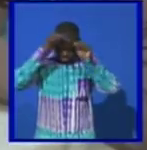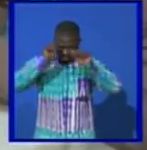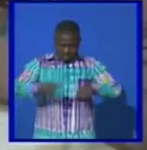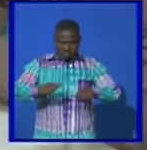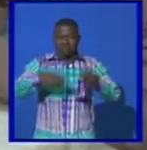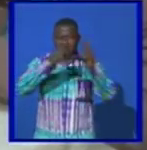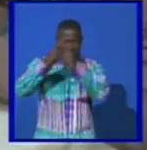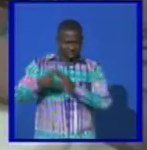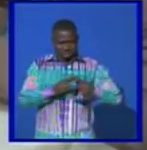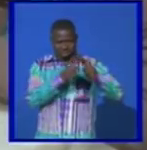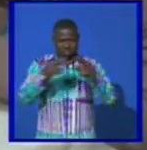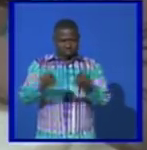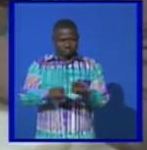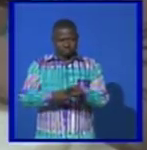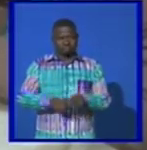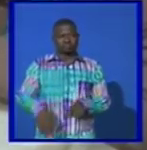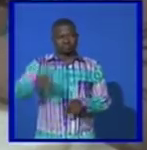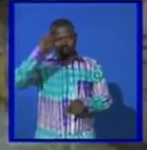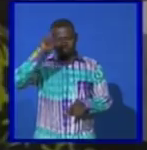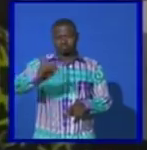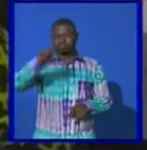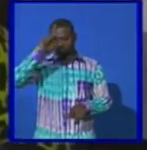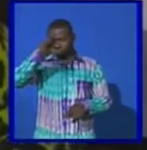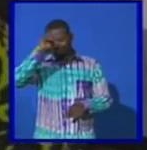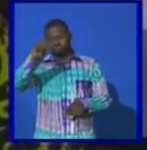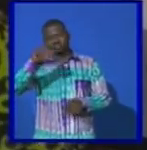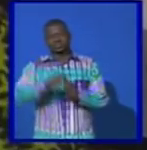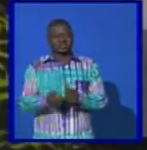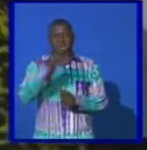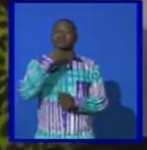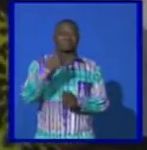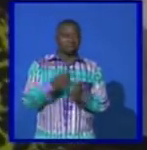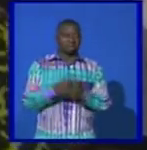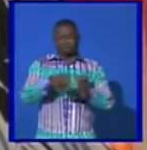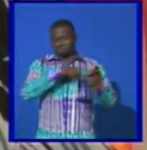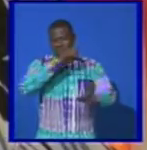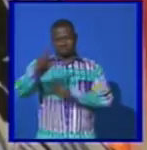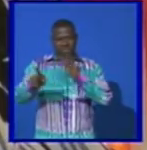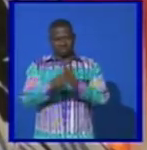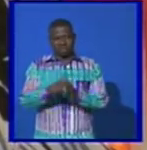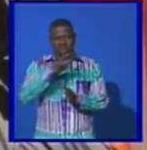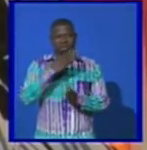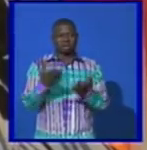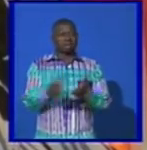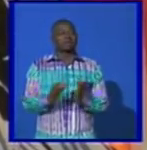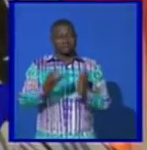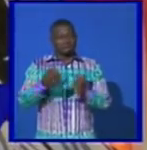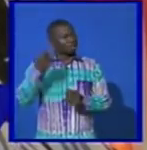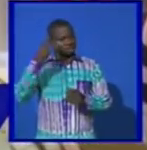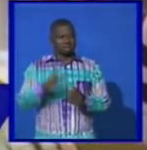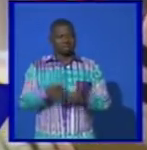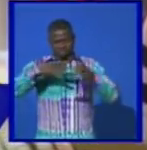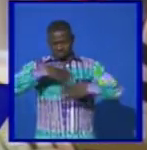Le MKDO 2020 se réclame de la société civile. Il nourrit le vœu que Kadré Désiré Ouédraogo accepte